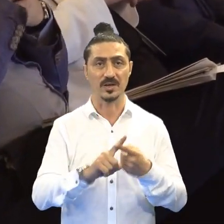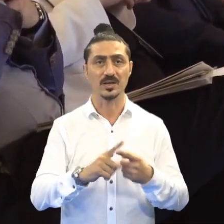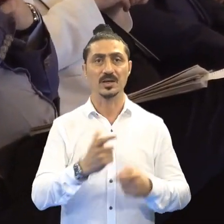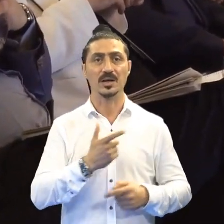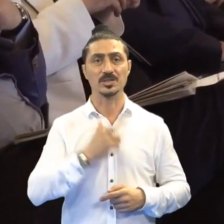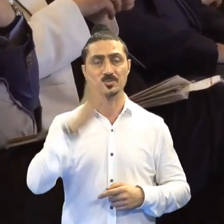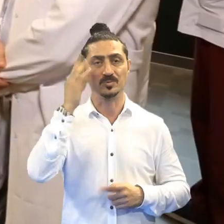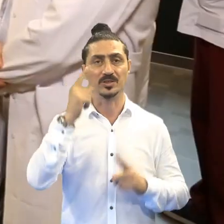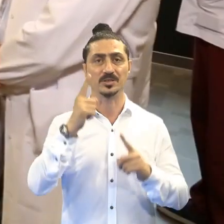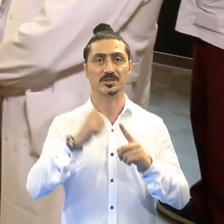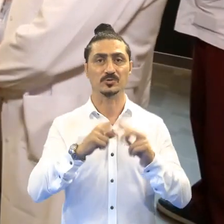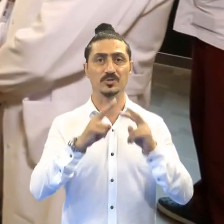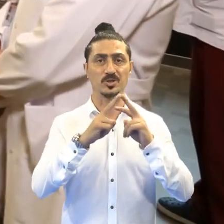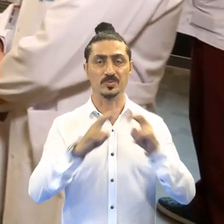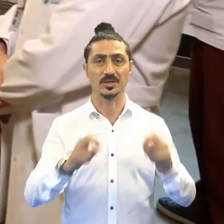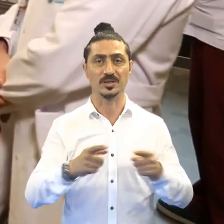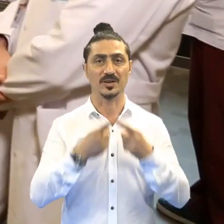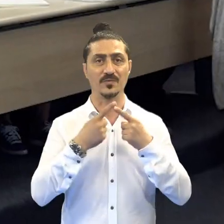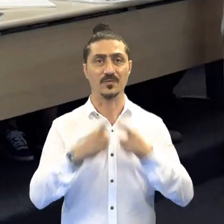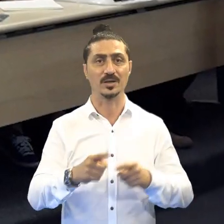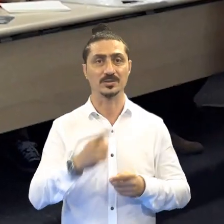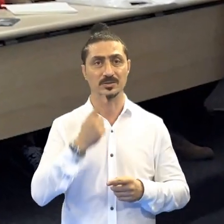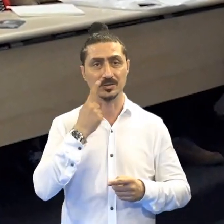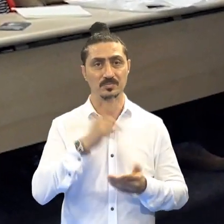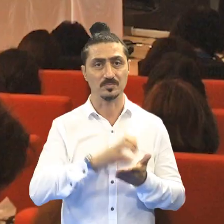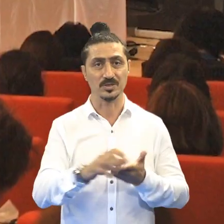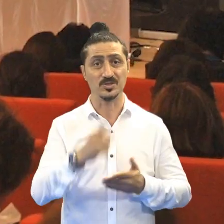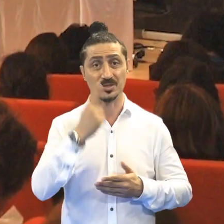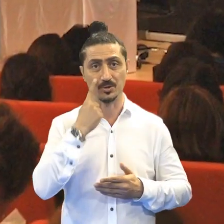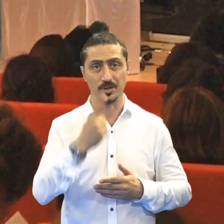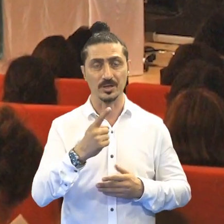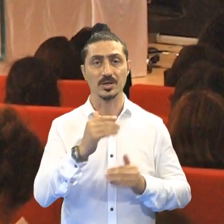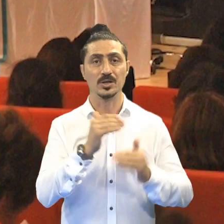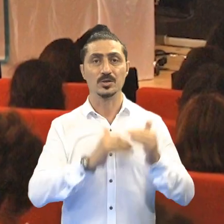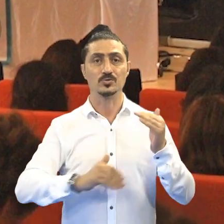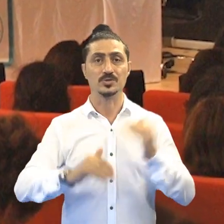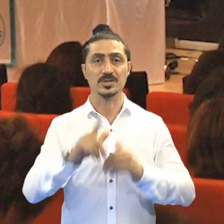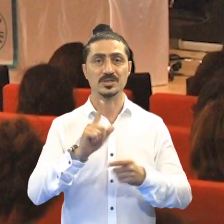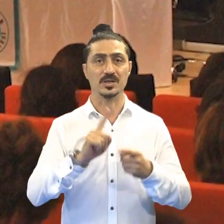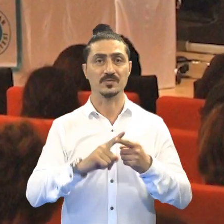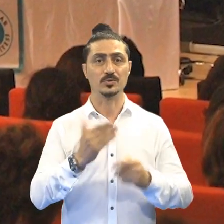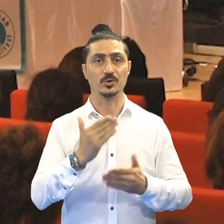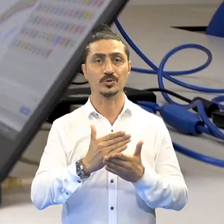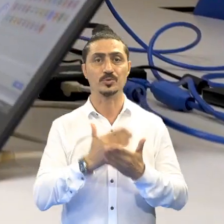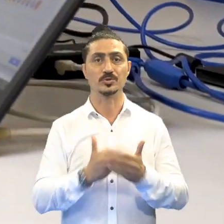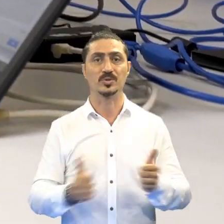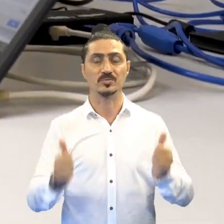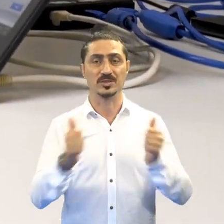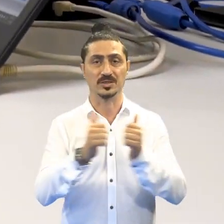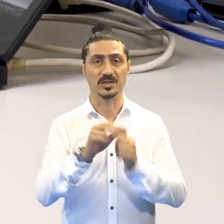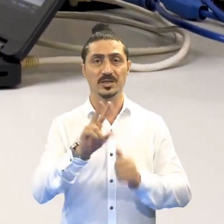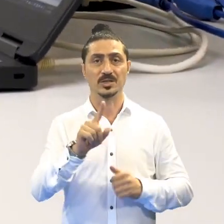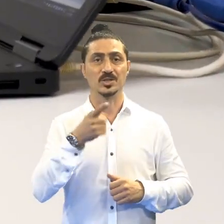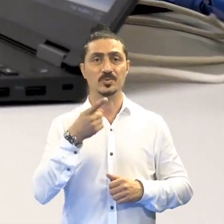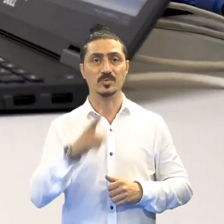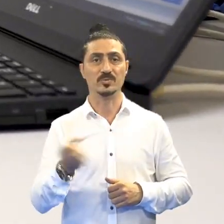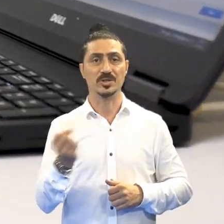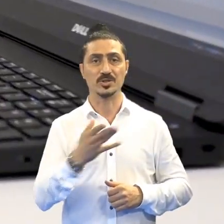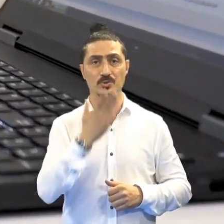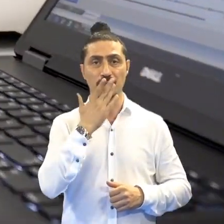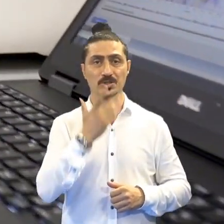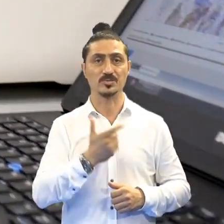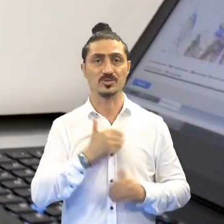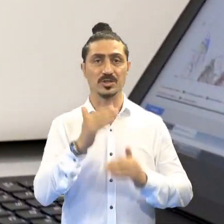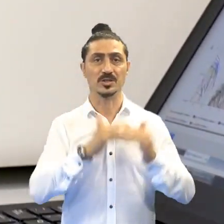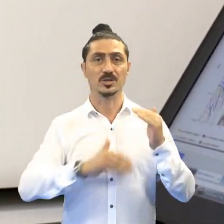yanı sıra, bağımlılık ve adli bilimlerden tasavvuf araştırmalarına kadar farklı branşlara yönelik yüksek lisans ve doktora